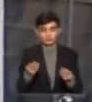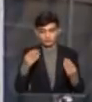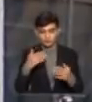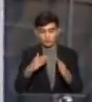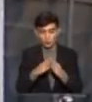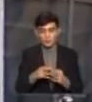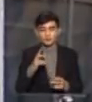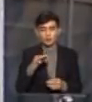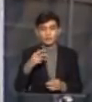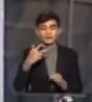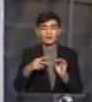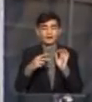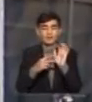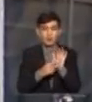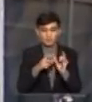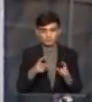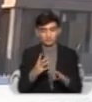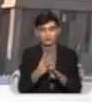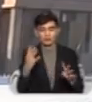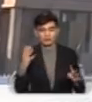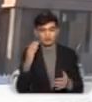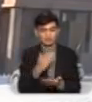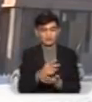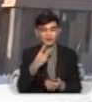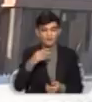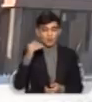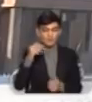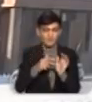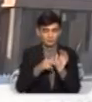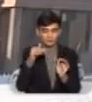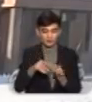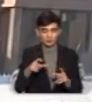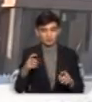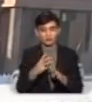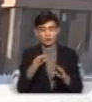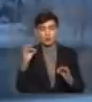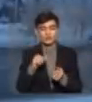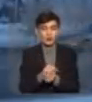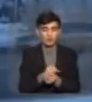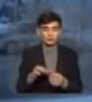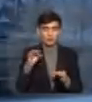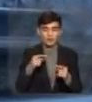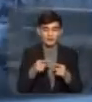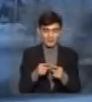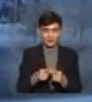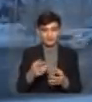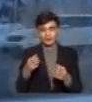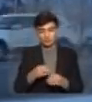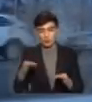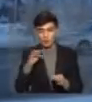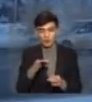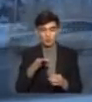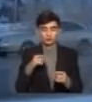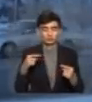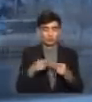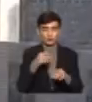Бірақ 28 мыңдайы кезек күтіп әлі жүр. Ал сатып алу құқығынсыз жалға берілетін пәтерлер жайында нақты ақпарат